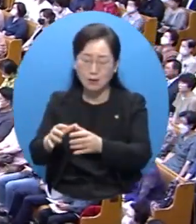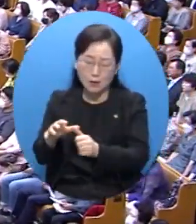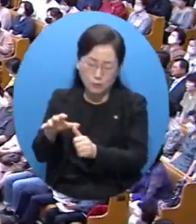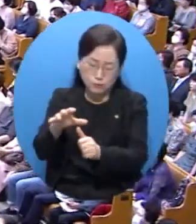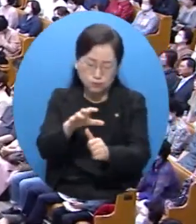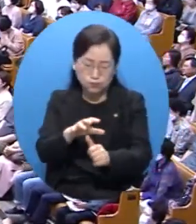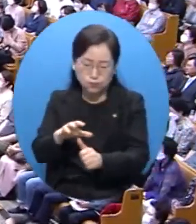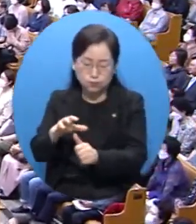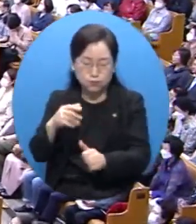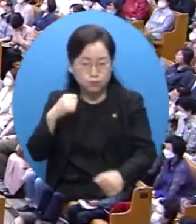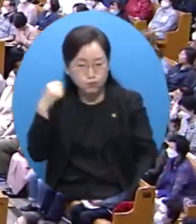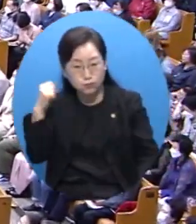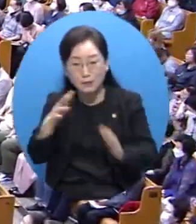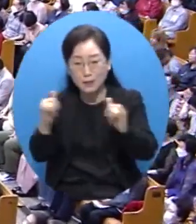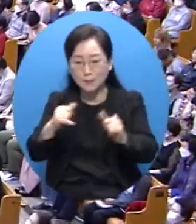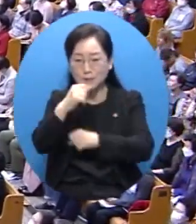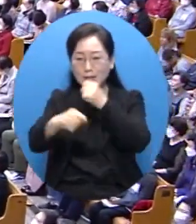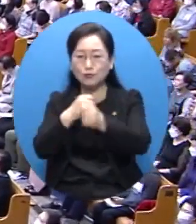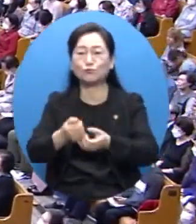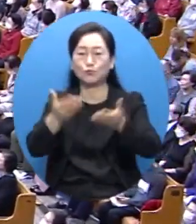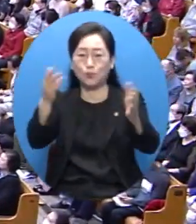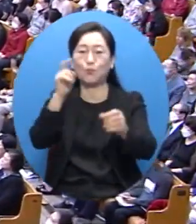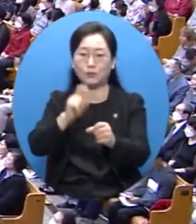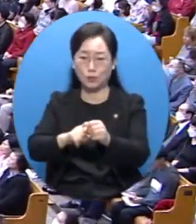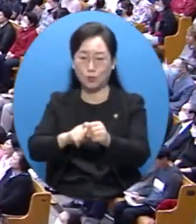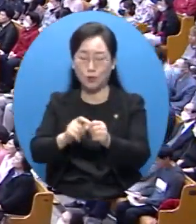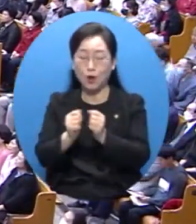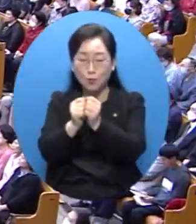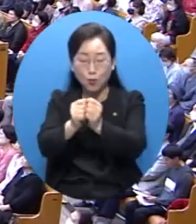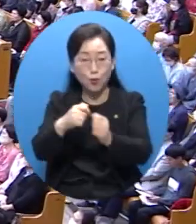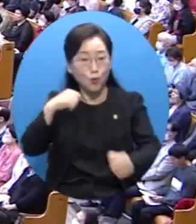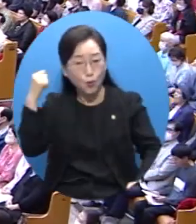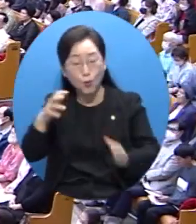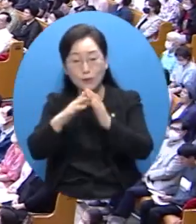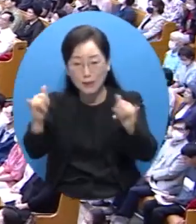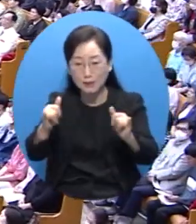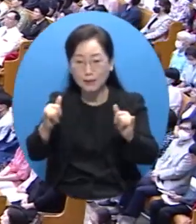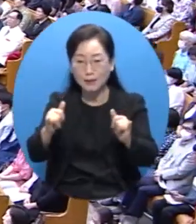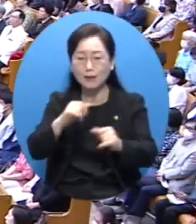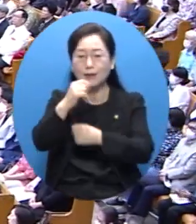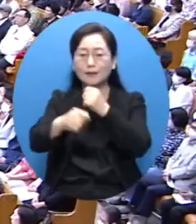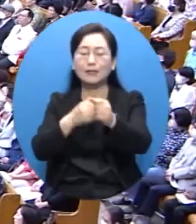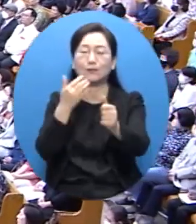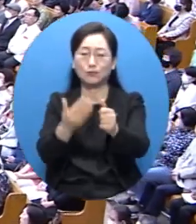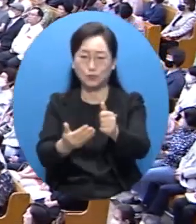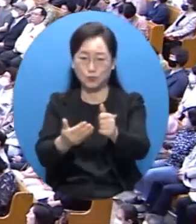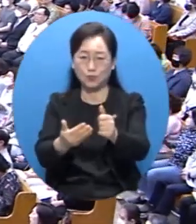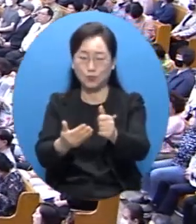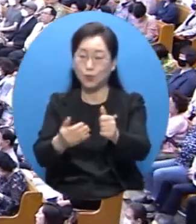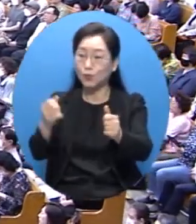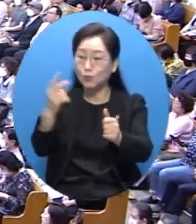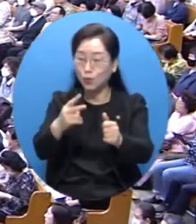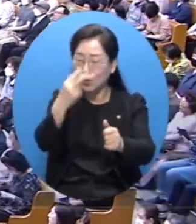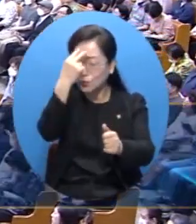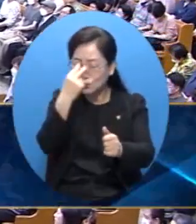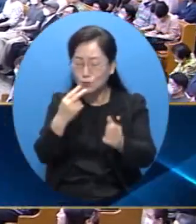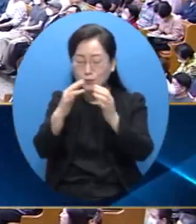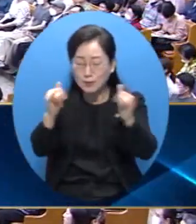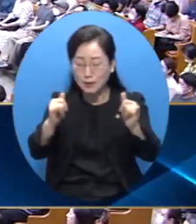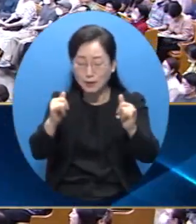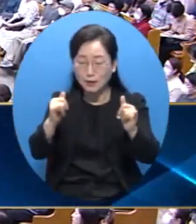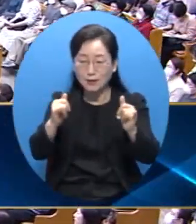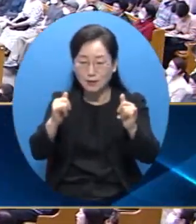자를 자유케 하기 위해서 이 땅에 오셨습니다. 포로된 자를 자유케 하시고 나아가서 모든 눈먼 자를